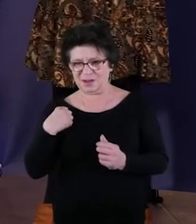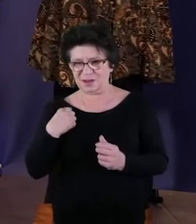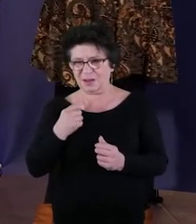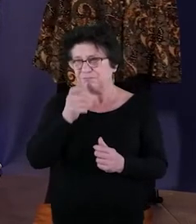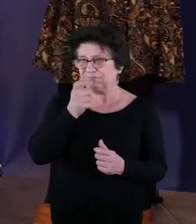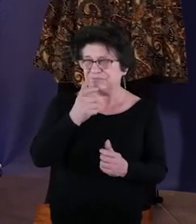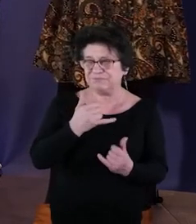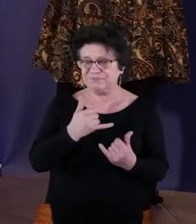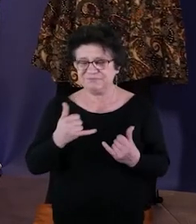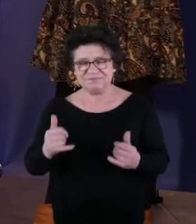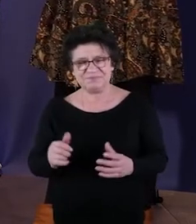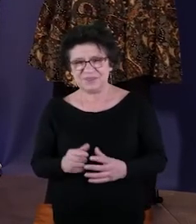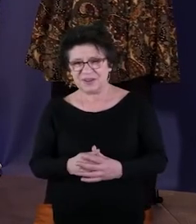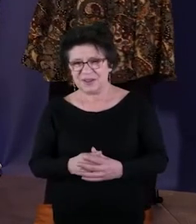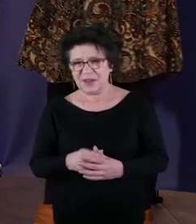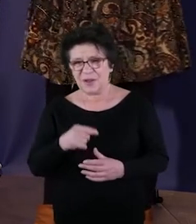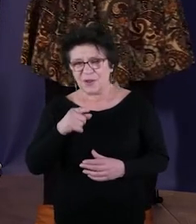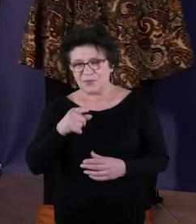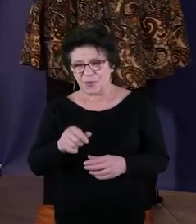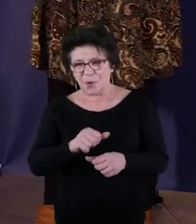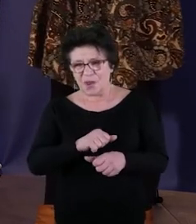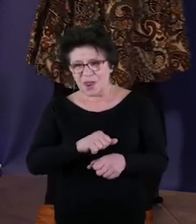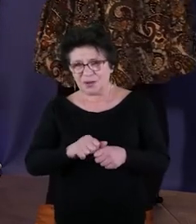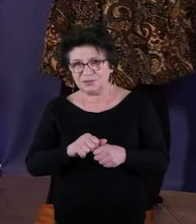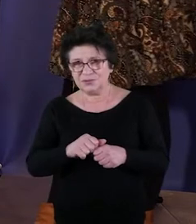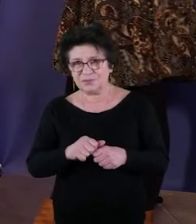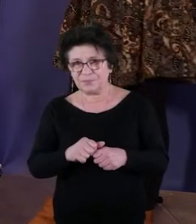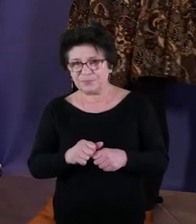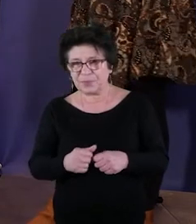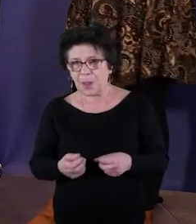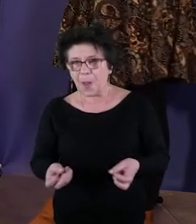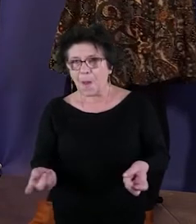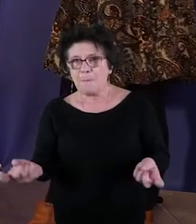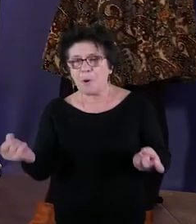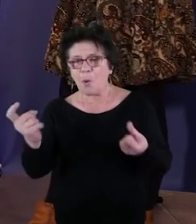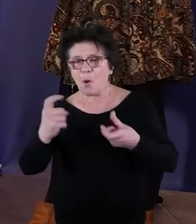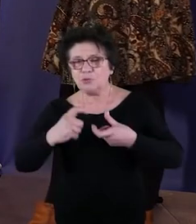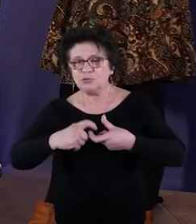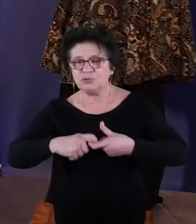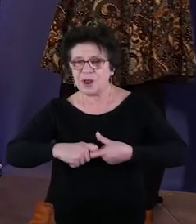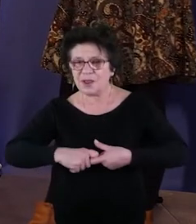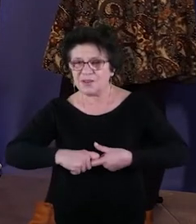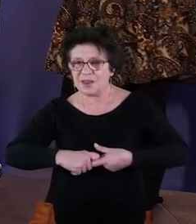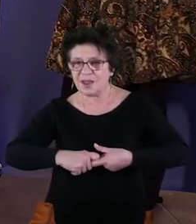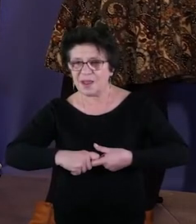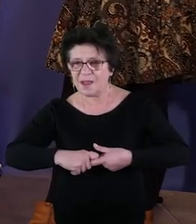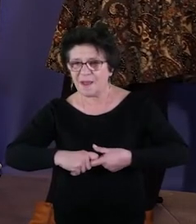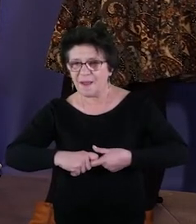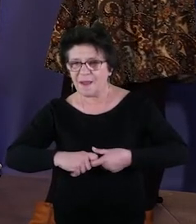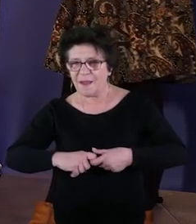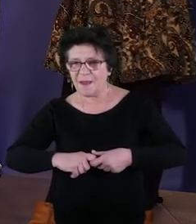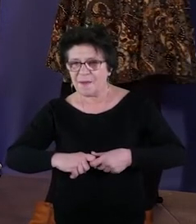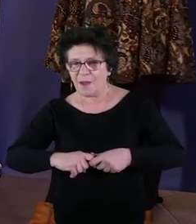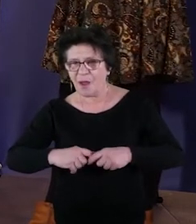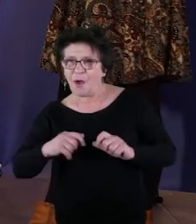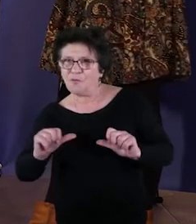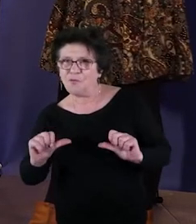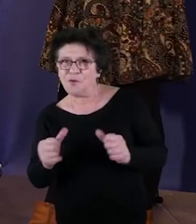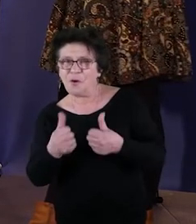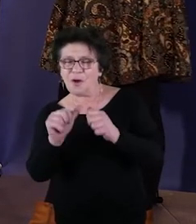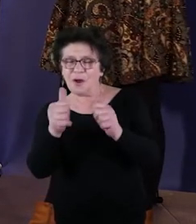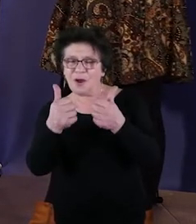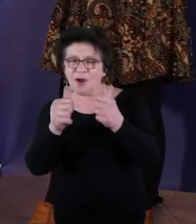znaleźć łączenie kilku form takich gatunków